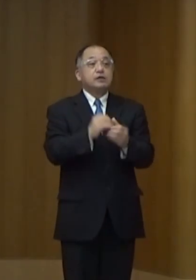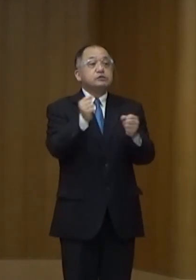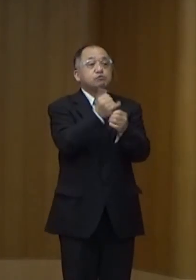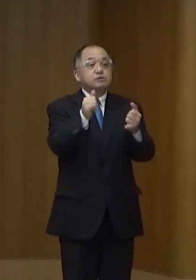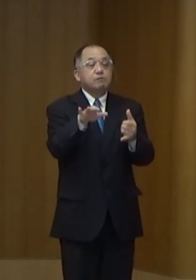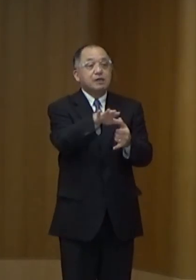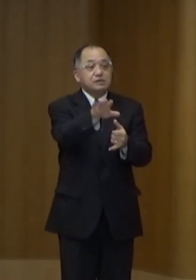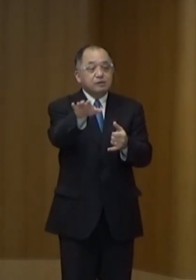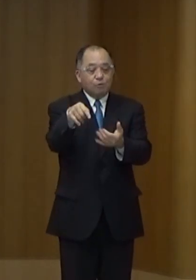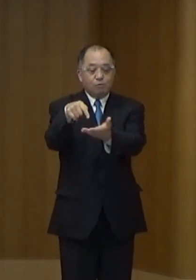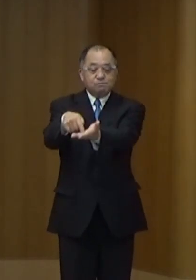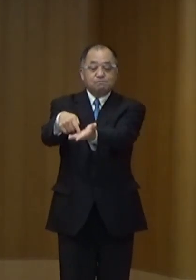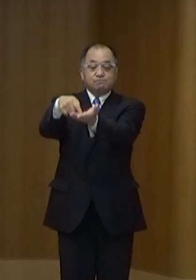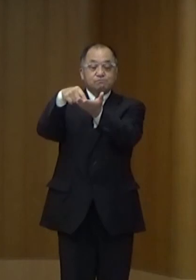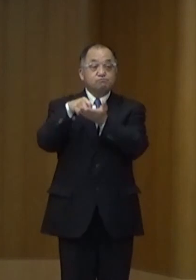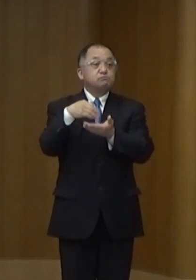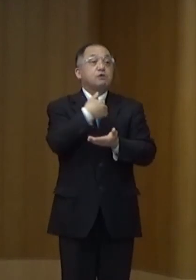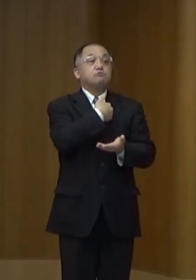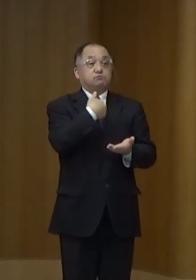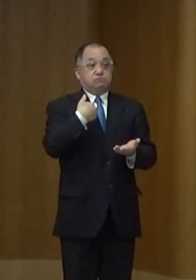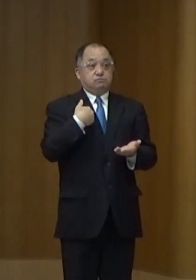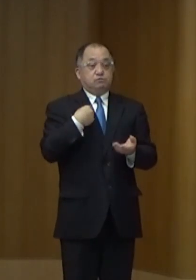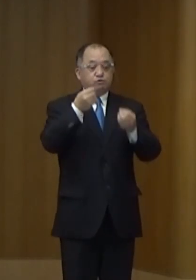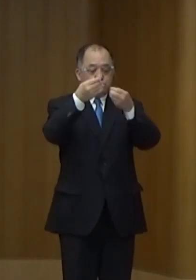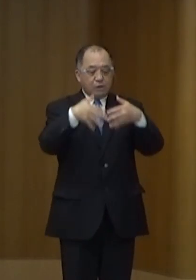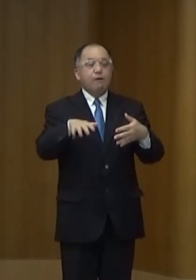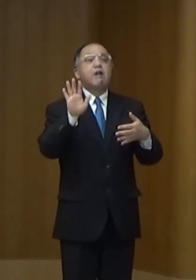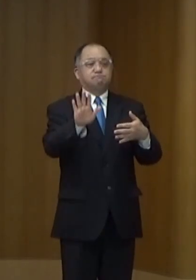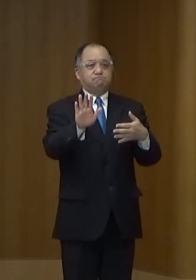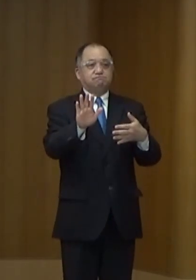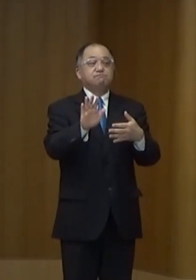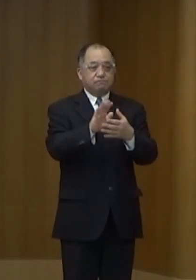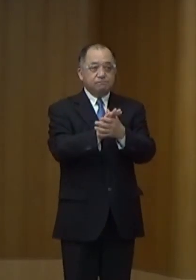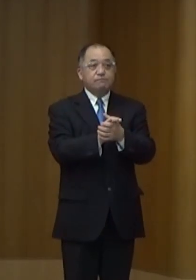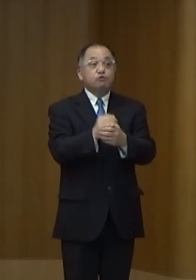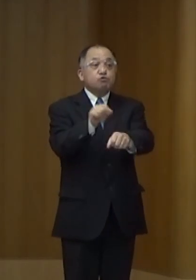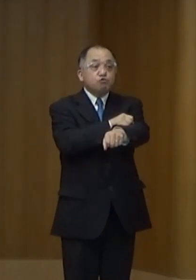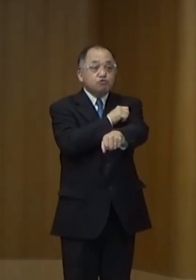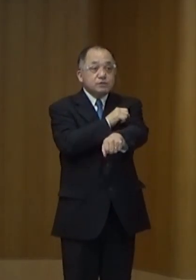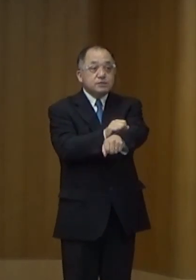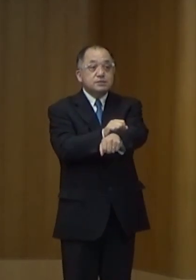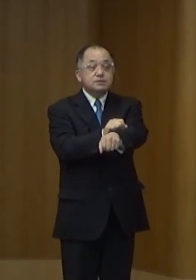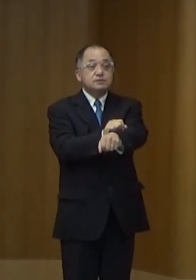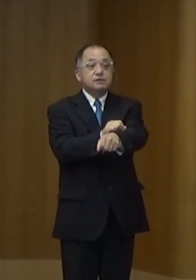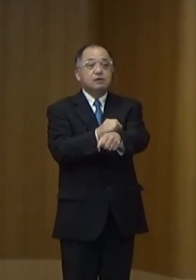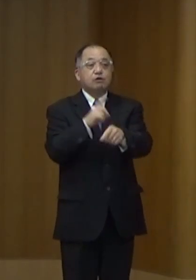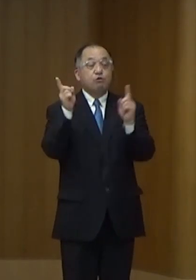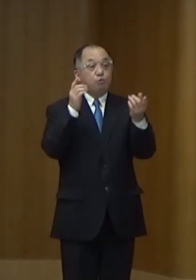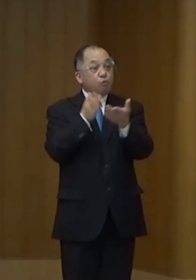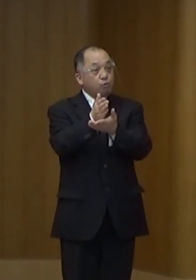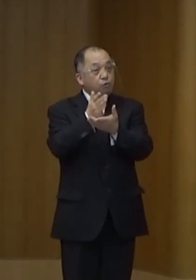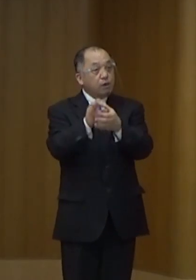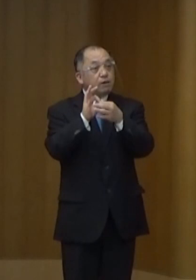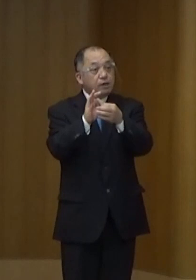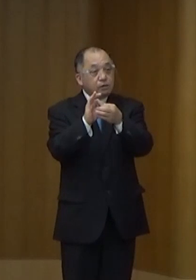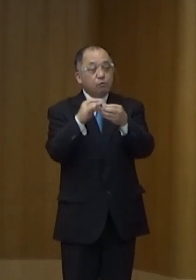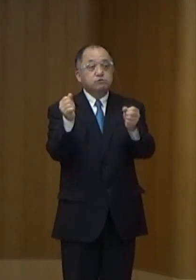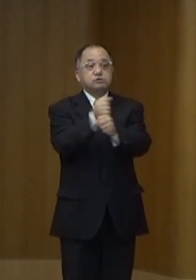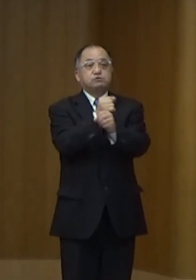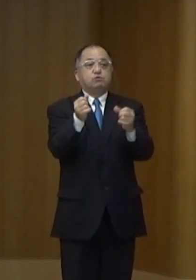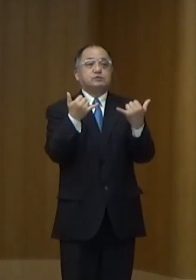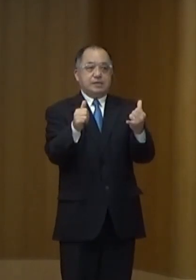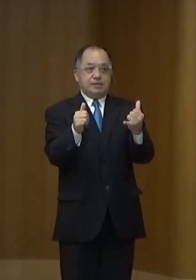様申請をすることができます。当然条件があるわけですが、特に旅行関連の事業者の皆